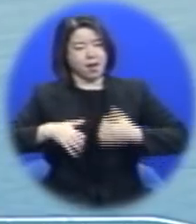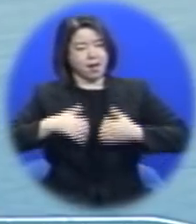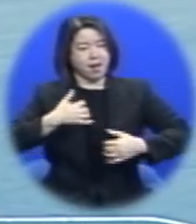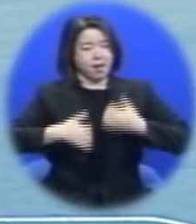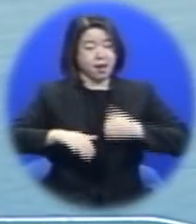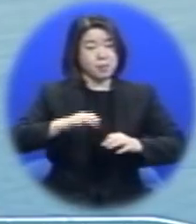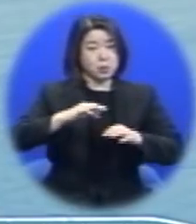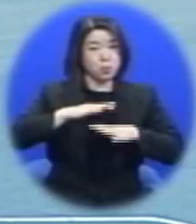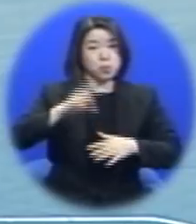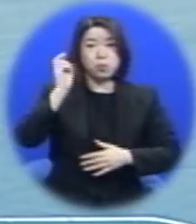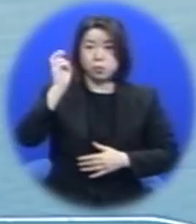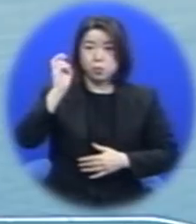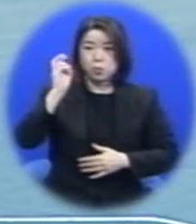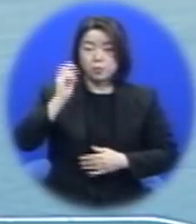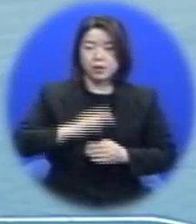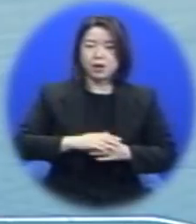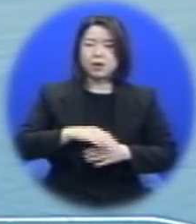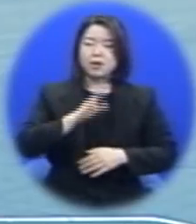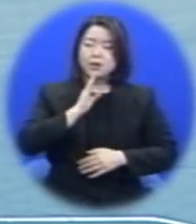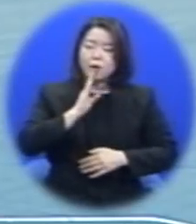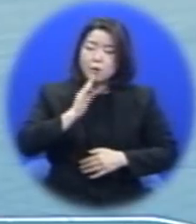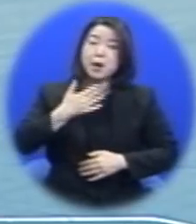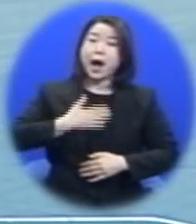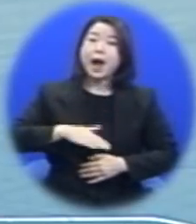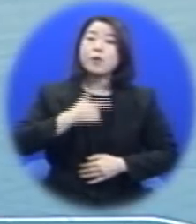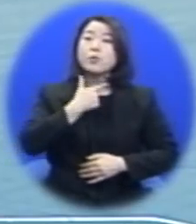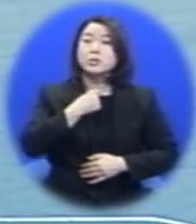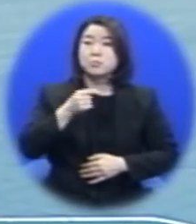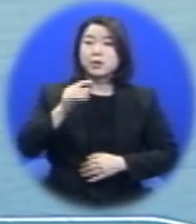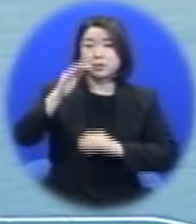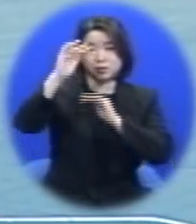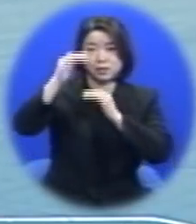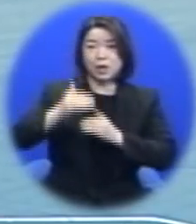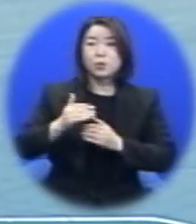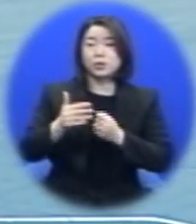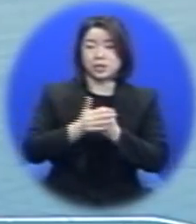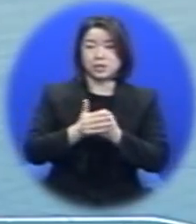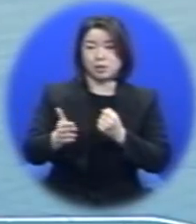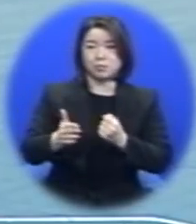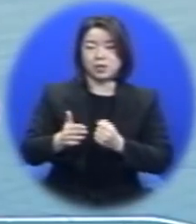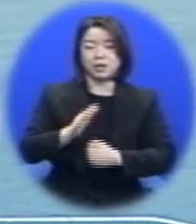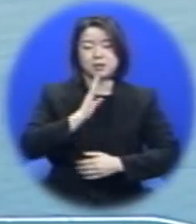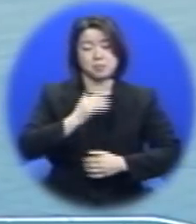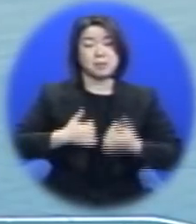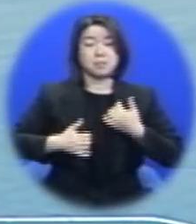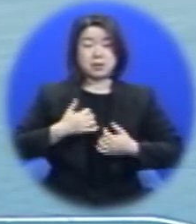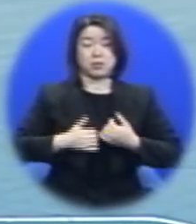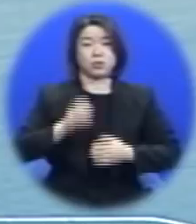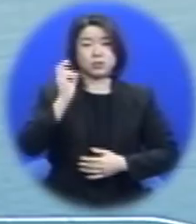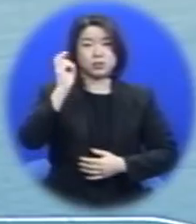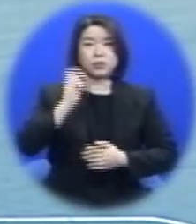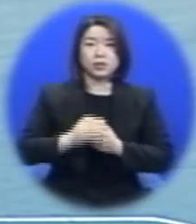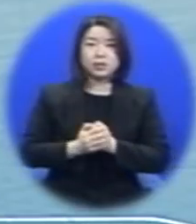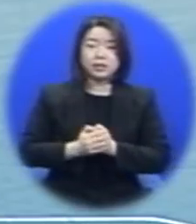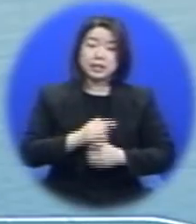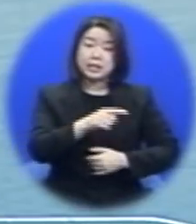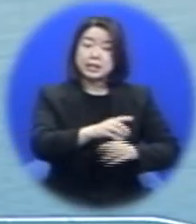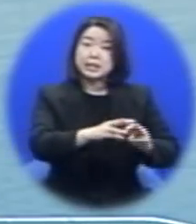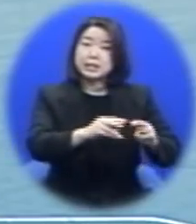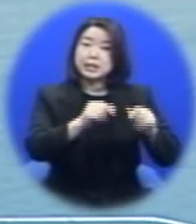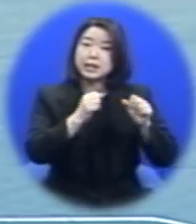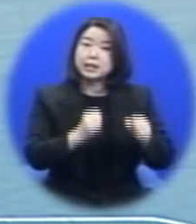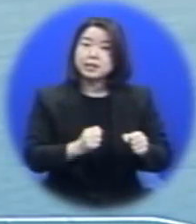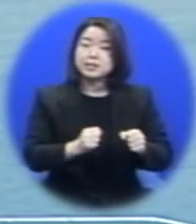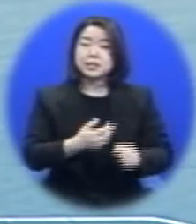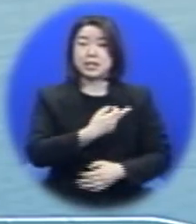것입니다. 왜냐하면 그토록 알고 싶었던 것이기 때문에 그랬습니다. 예수님이 이 땅에 계실 때 제자들이